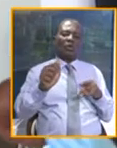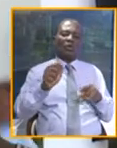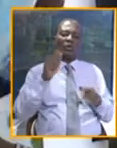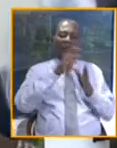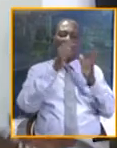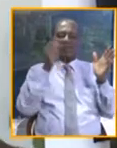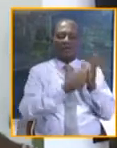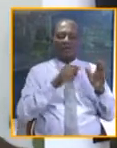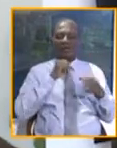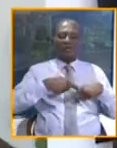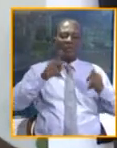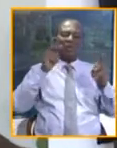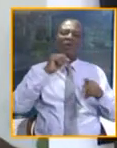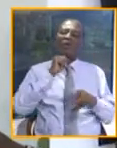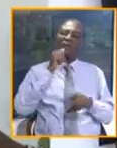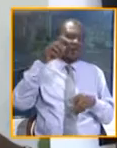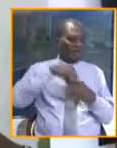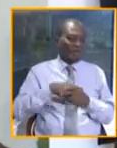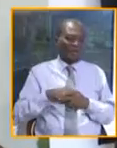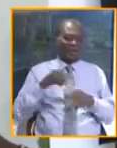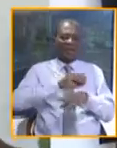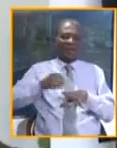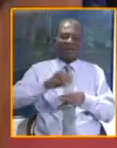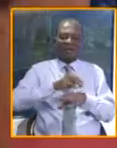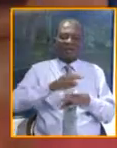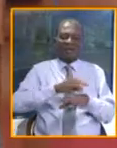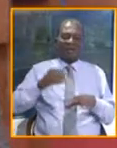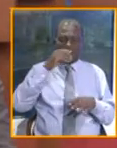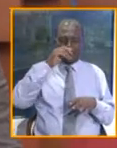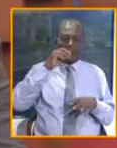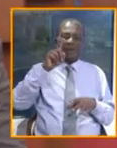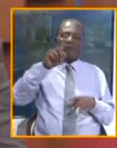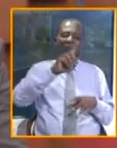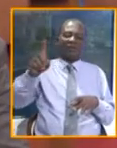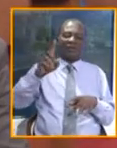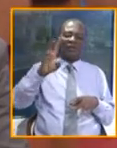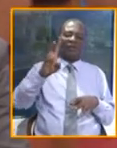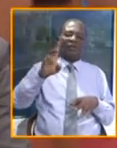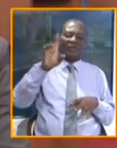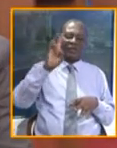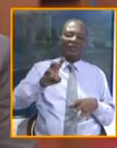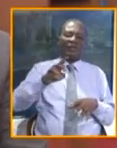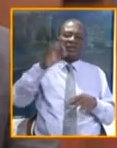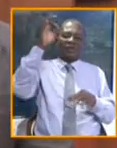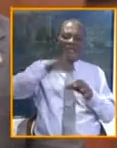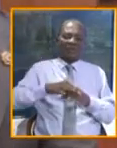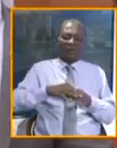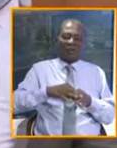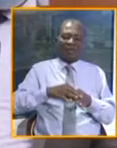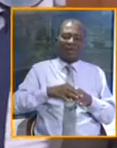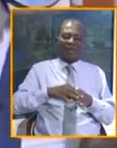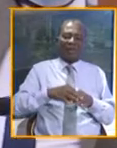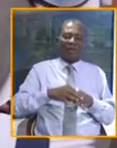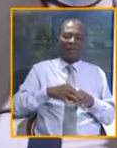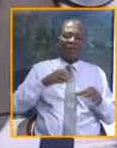textes ne nous permettent pas d'aller dans des calculs mathématiques. 177 voix ont voté pour,